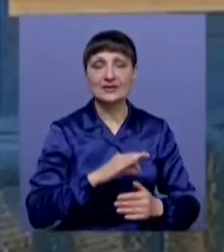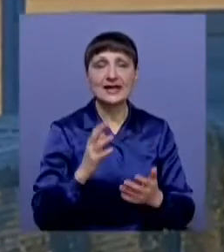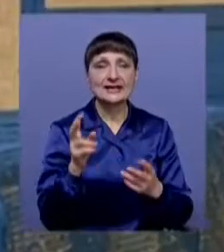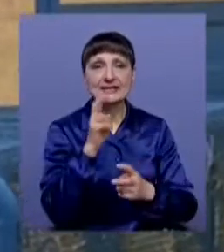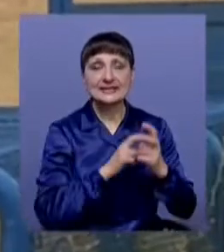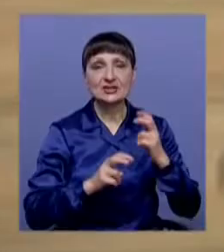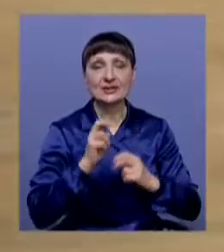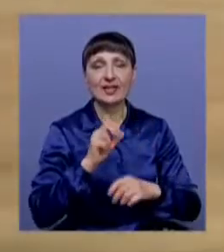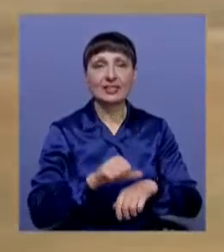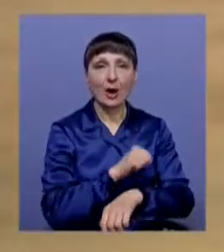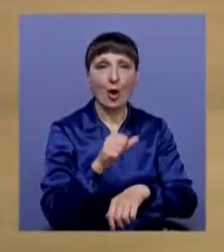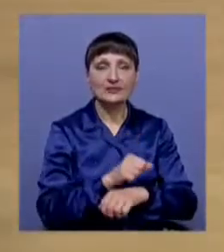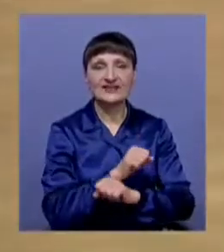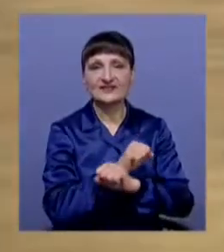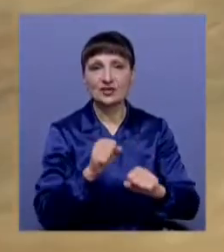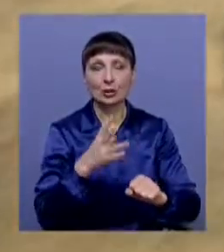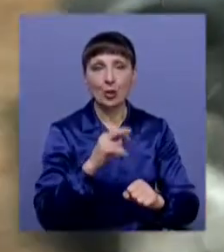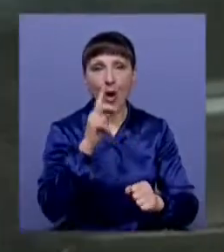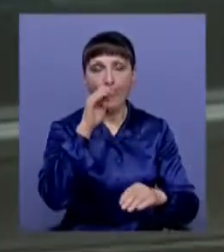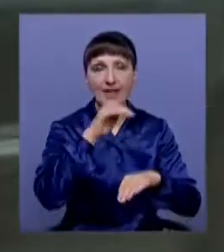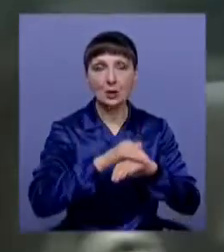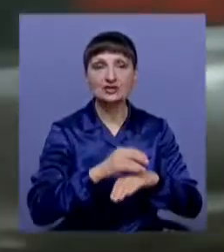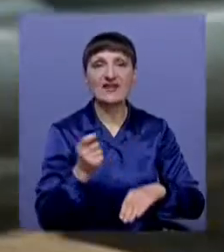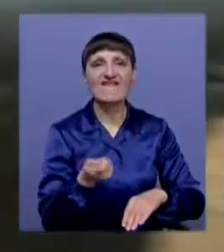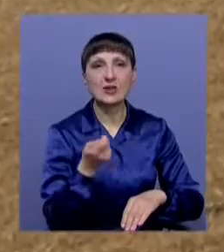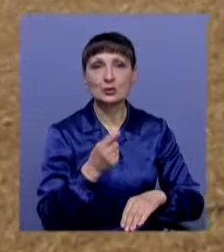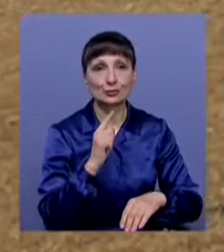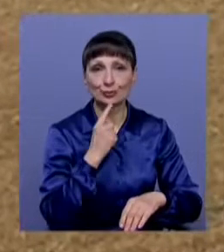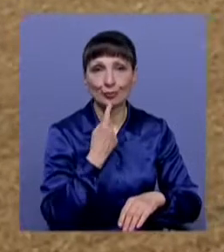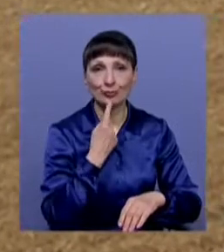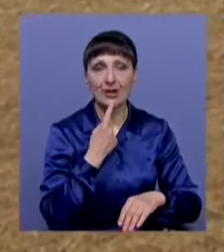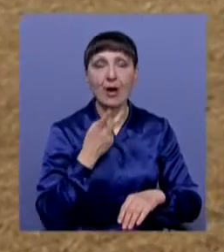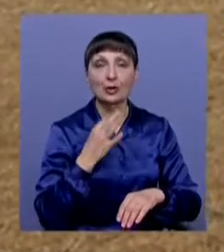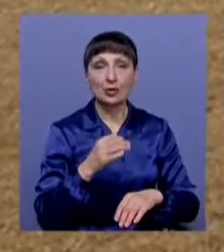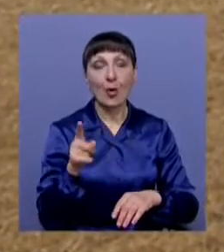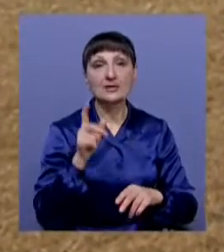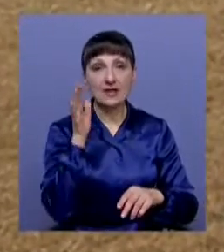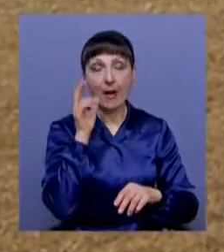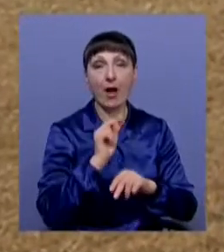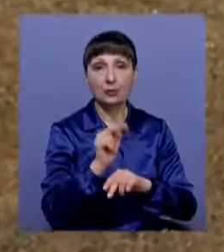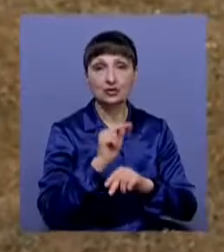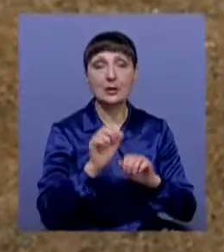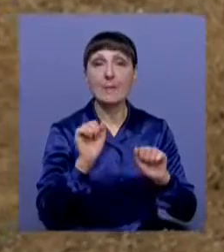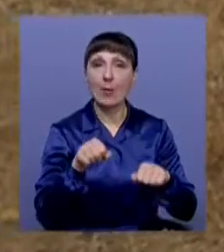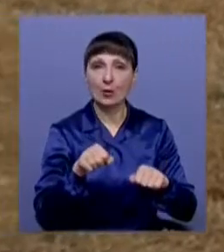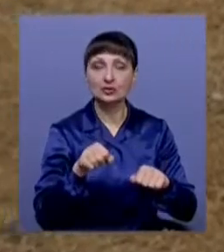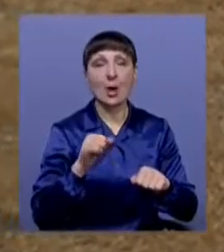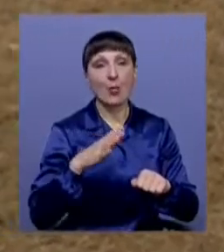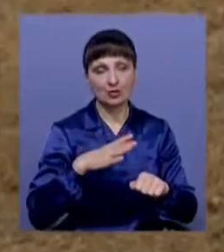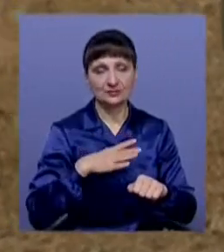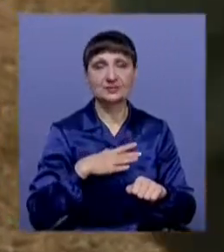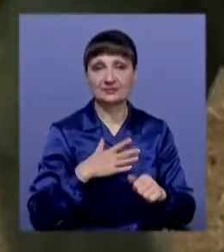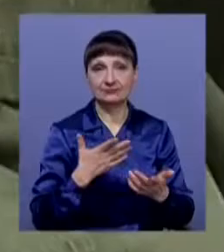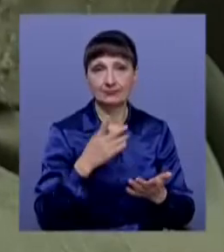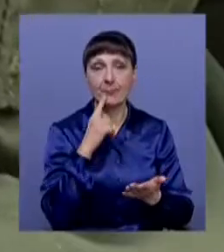наркотиков и взрывчатки, но обнаружить вирус гораздо сложнее. Хотя многообразие возможностей и легкая обучаемость братьев наших меньших не могут не удивлять.